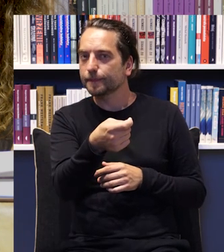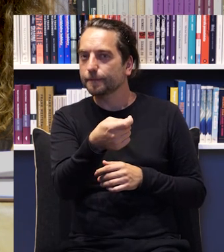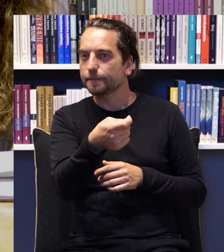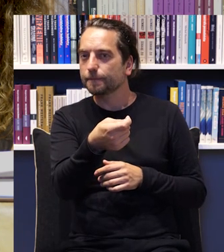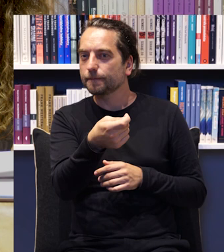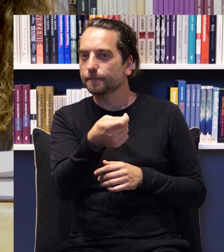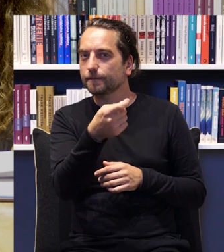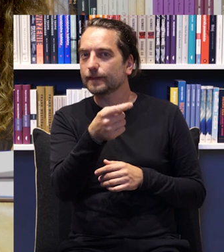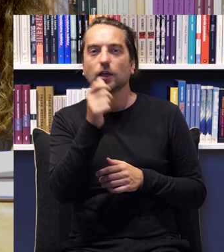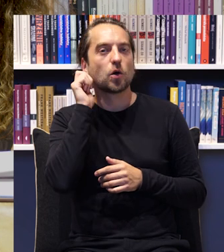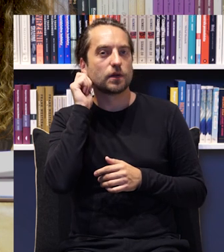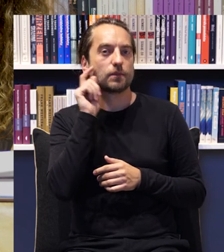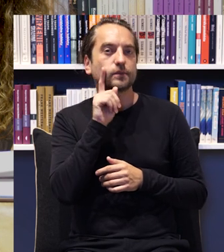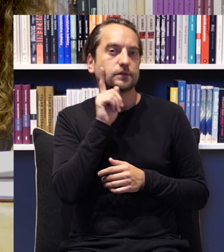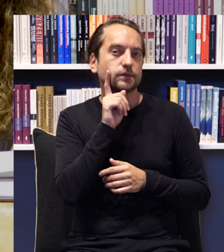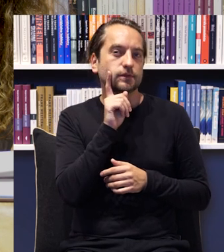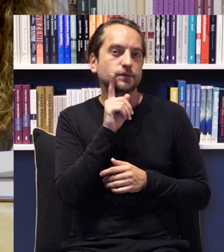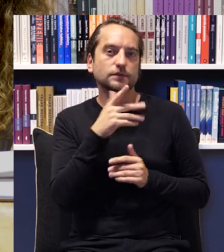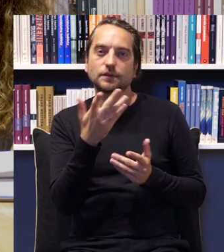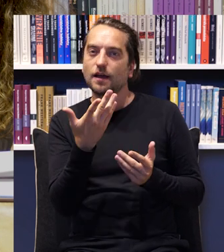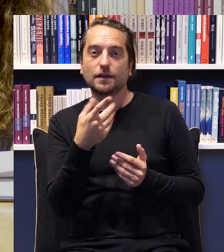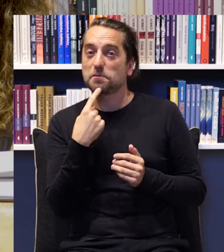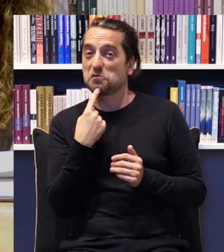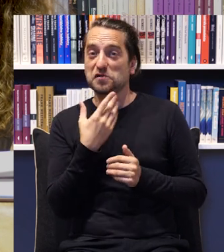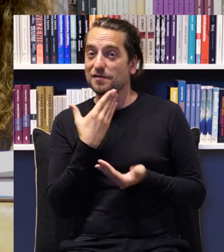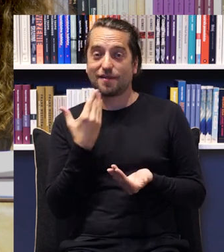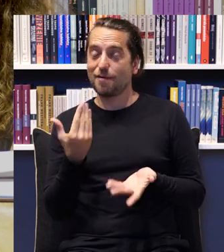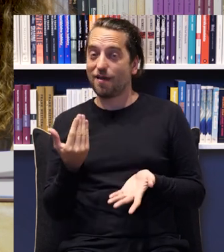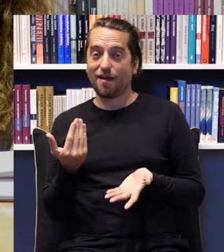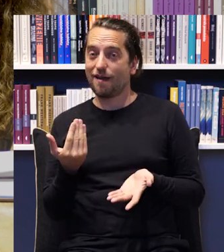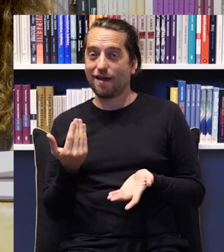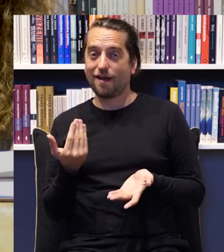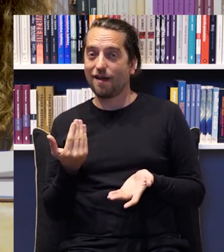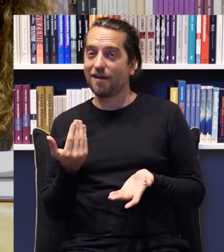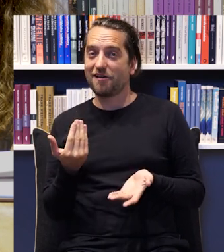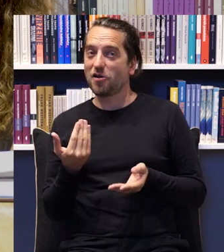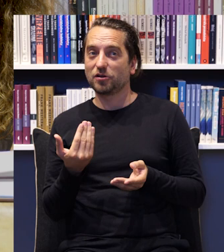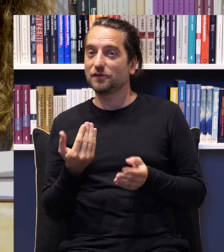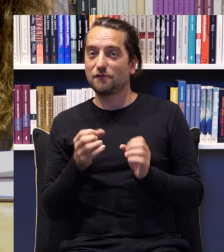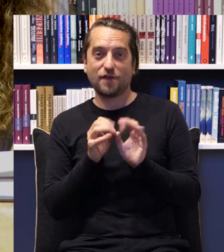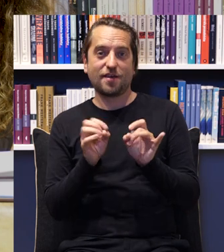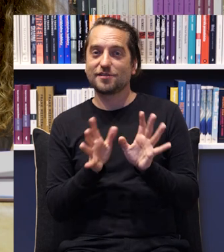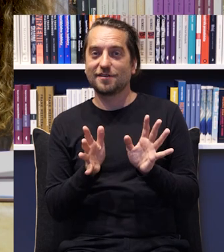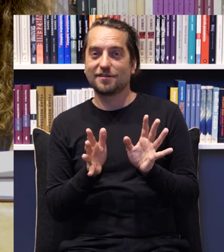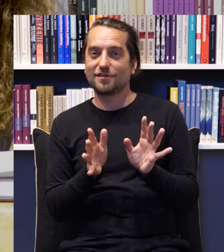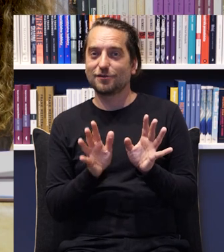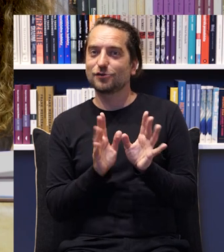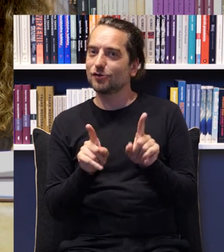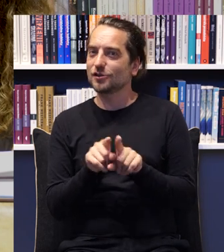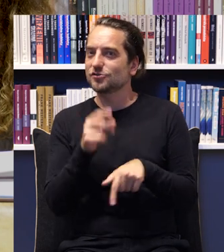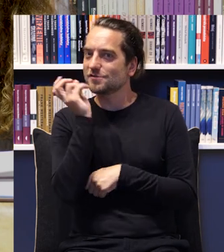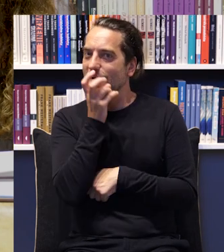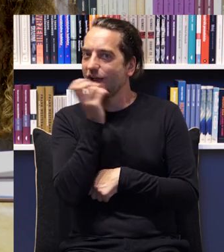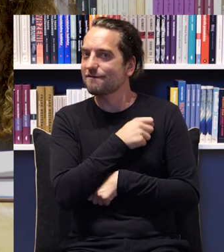jakąś płeć, mimo że ta płeć nigdy nie jest w tej książce określona i to też jest dla mnie jakoś